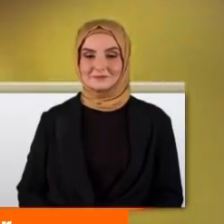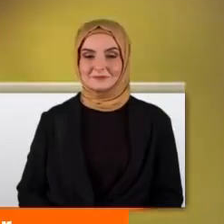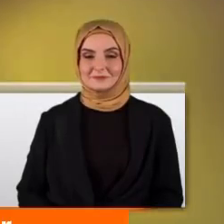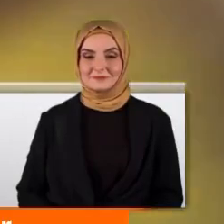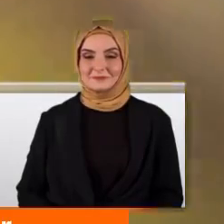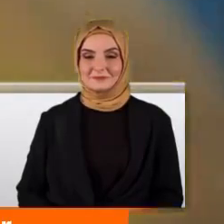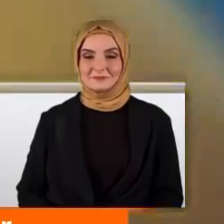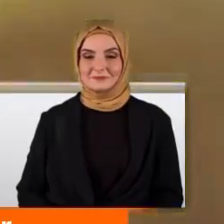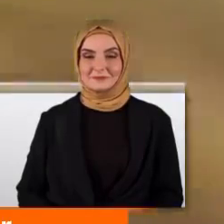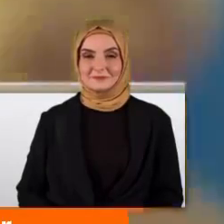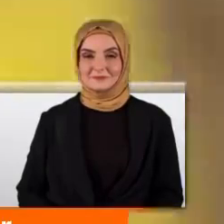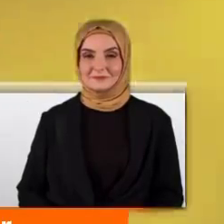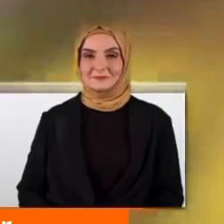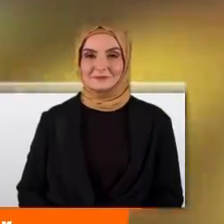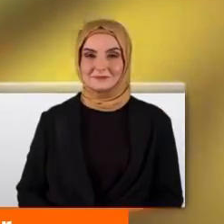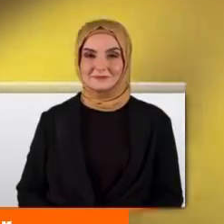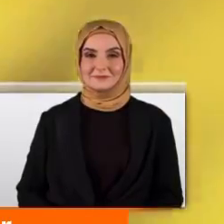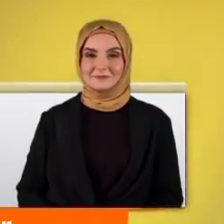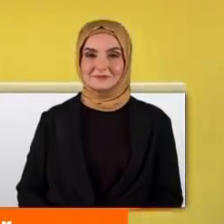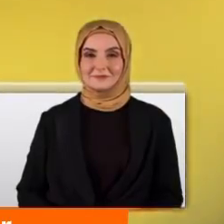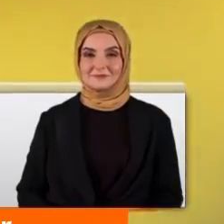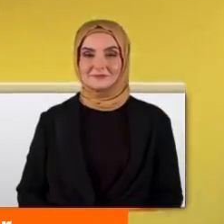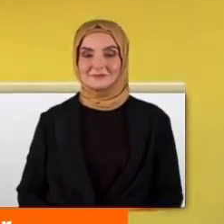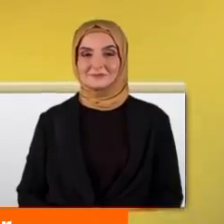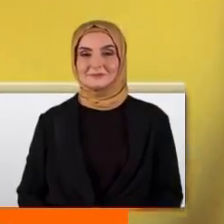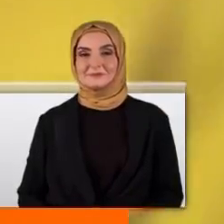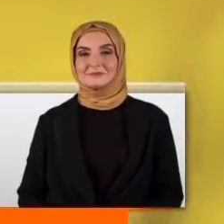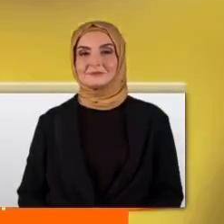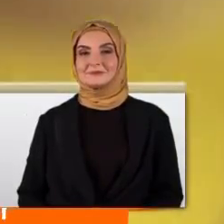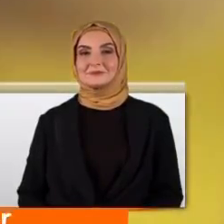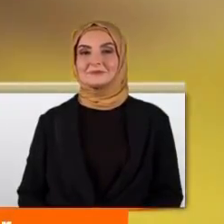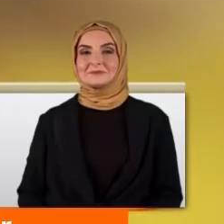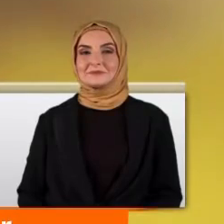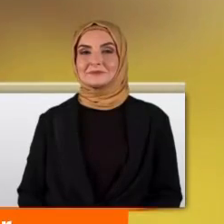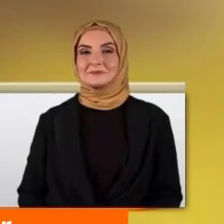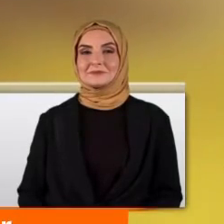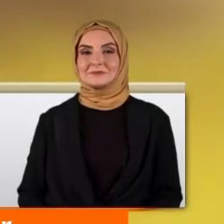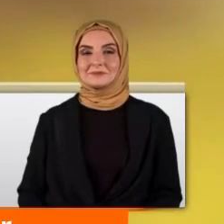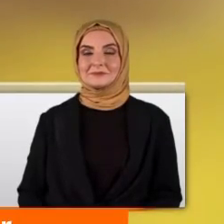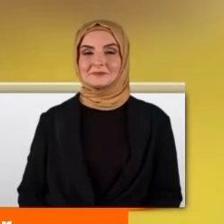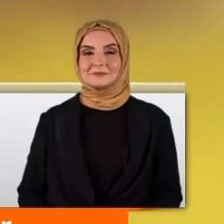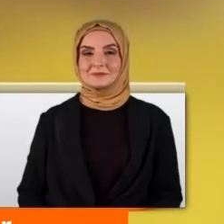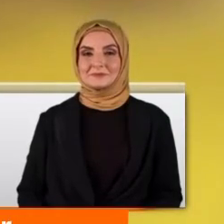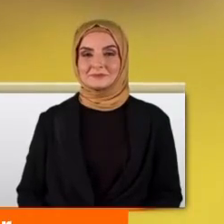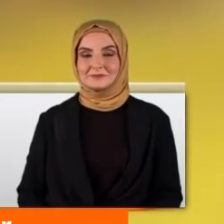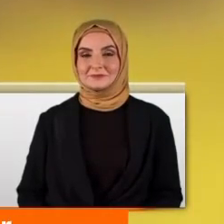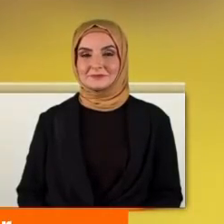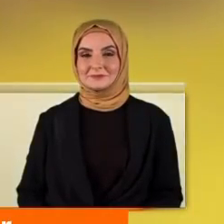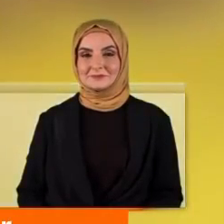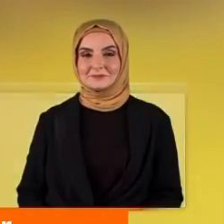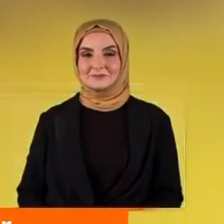Allah Allah. Sineğe dövelim. Sineğe dövelim mi? Evet. Tamam, ben oraya bir kahvaltı yapayım şimdi.